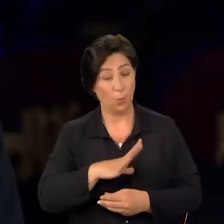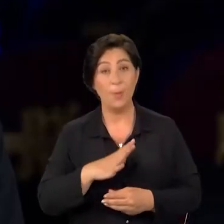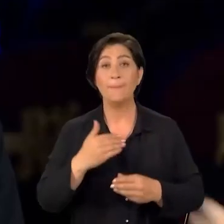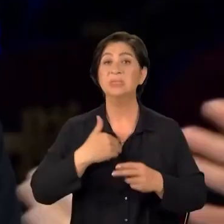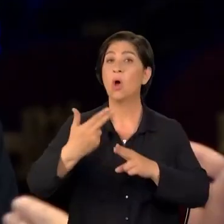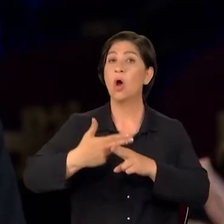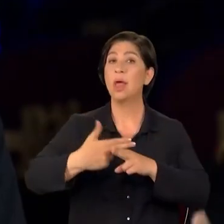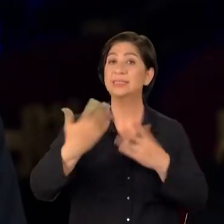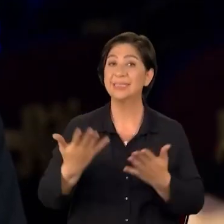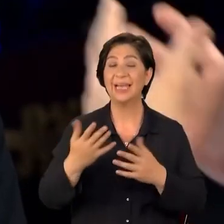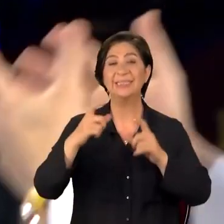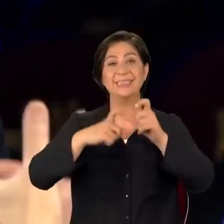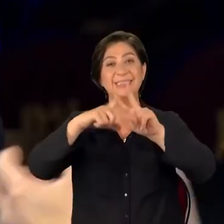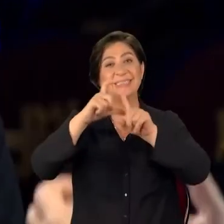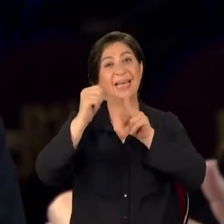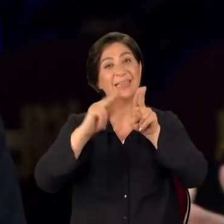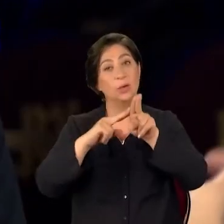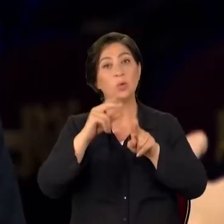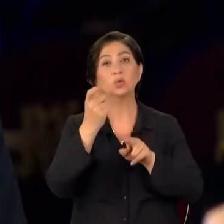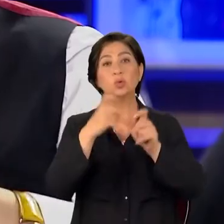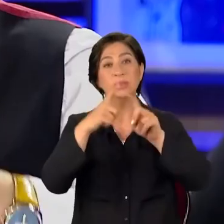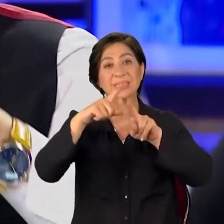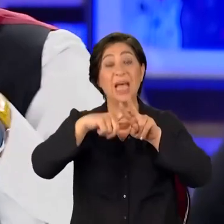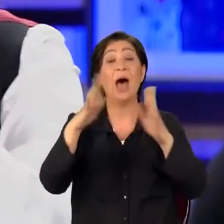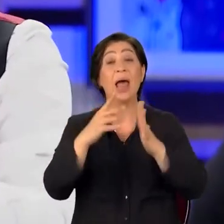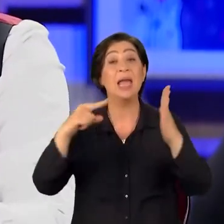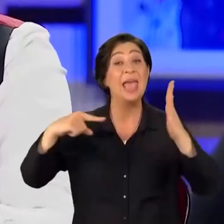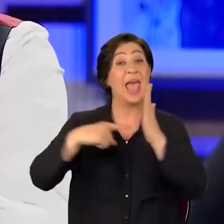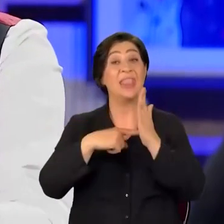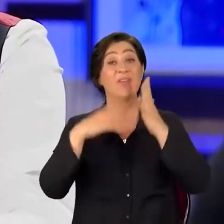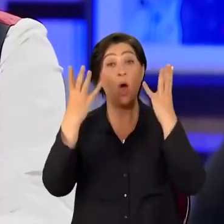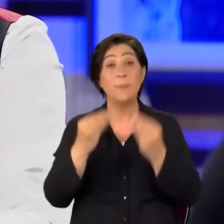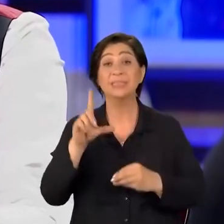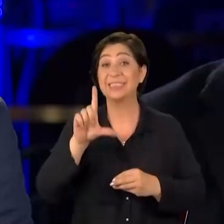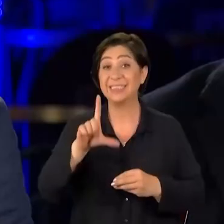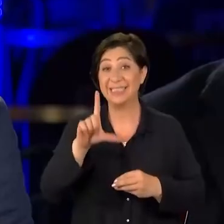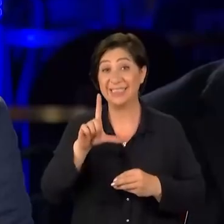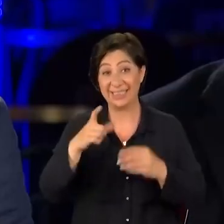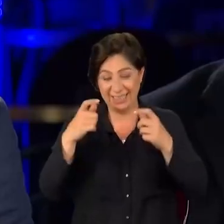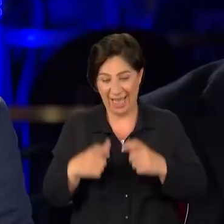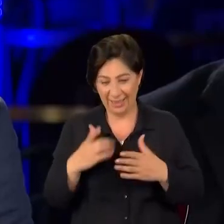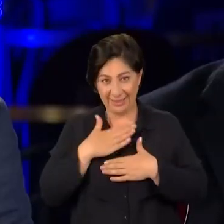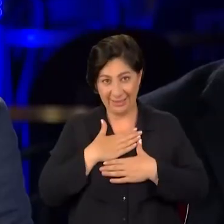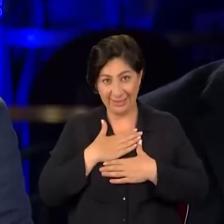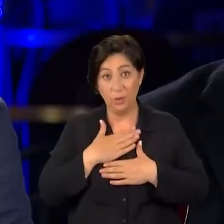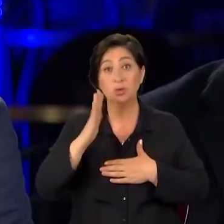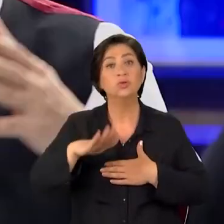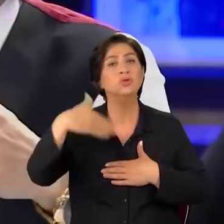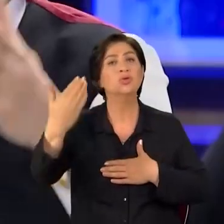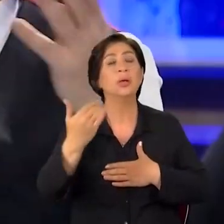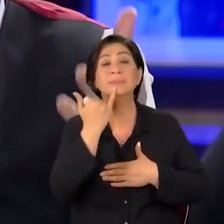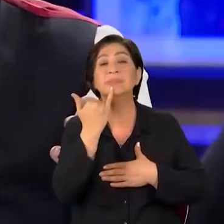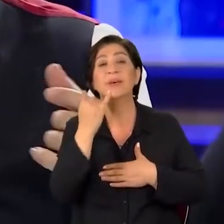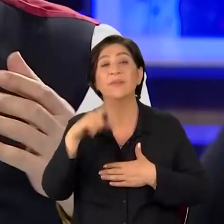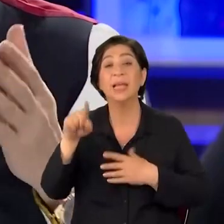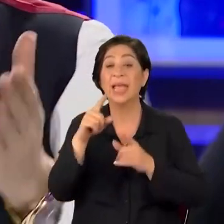sormak istiyorum. Biz örnekse Sayın Sadık Usta'yla hala ideolojilerin gerektiği gibi bir yerdeydik. Ama